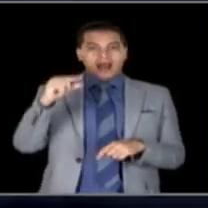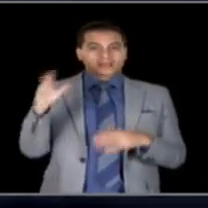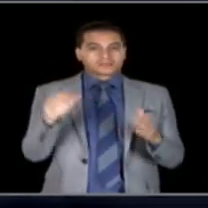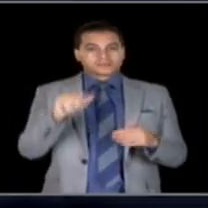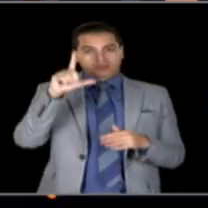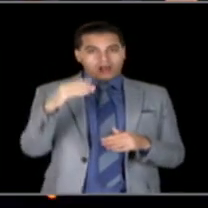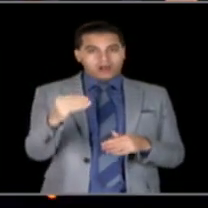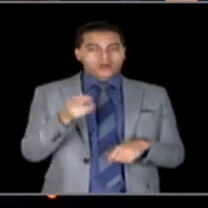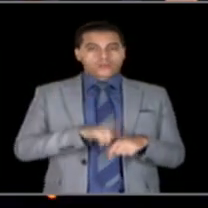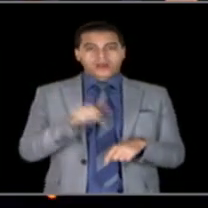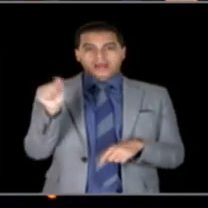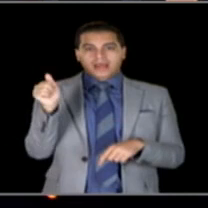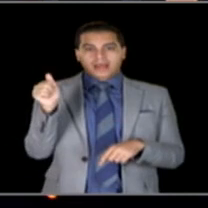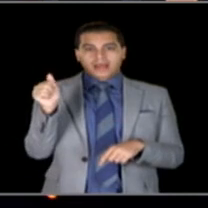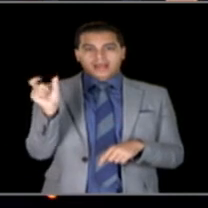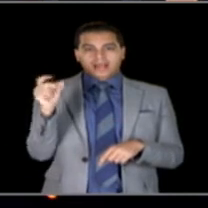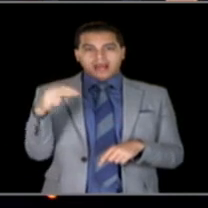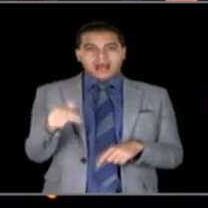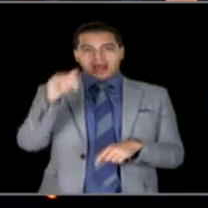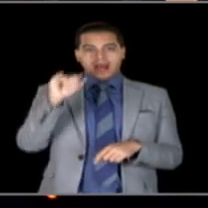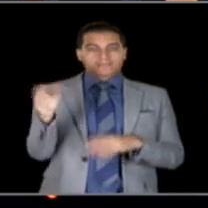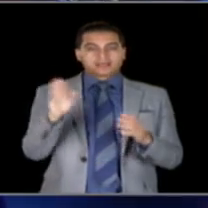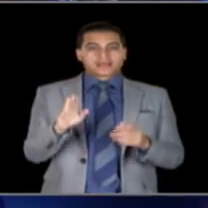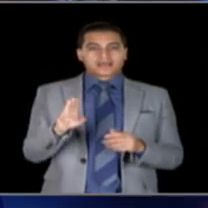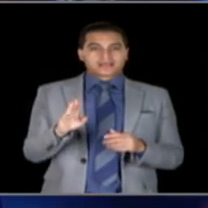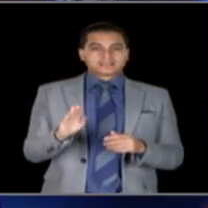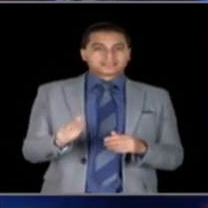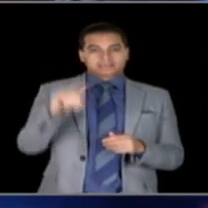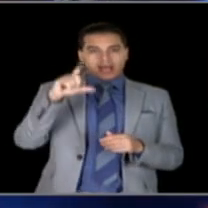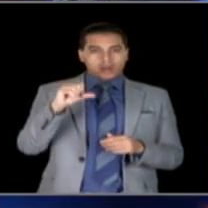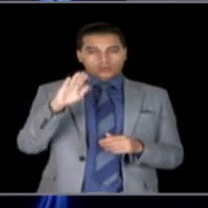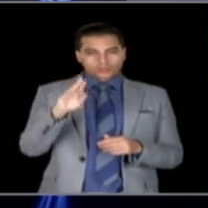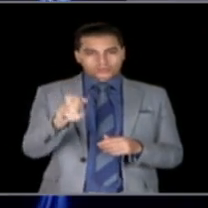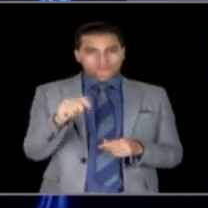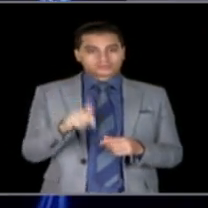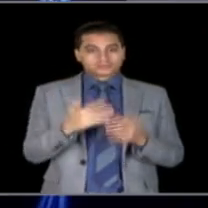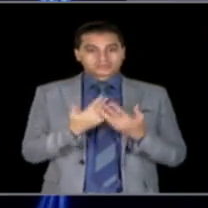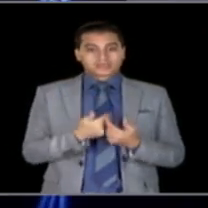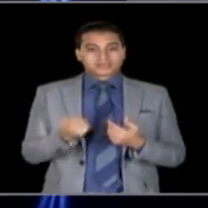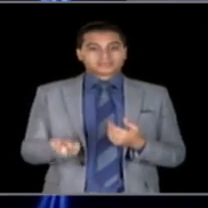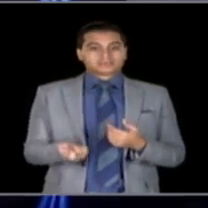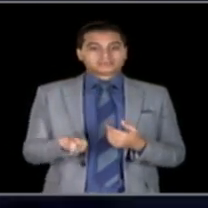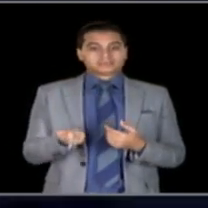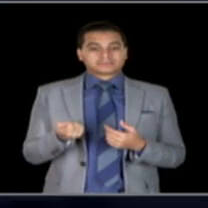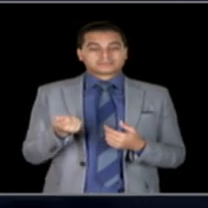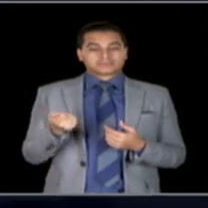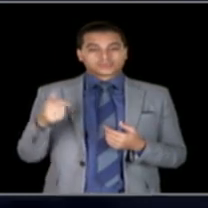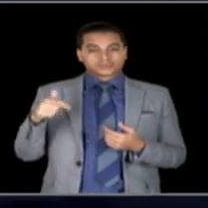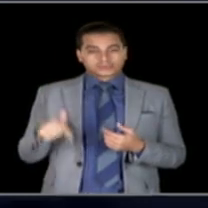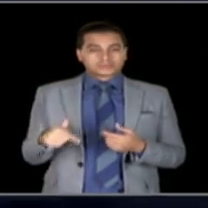سلوسة. النتيجة اتغيرت، فايترز 95، النيل 65.